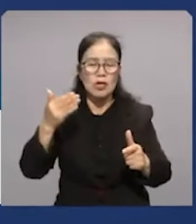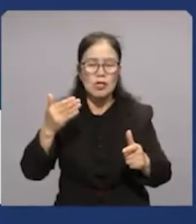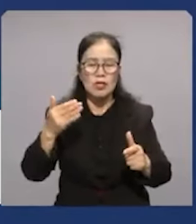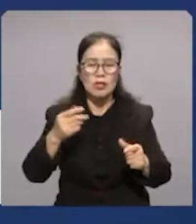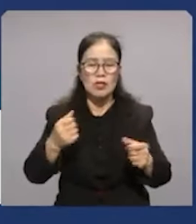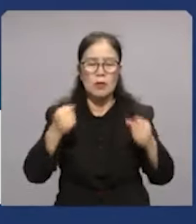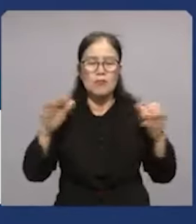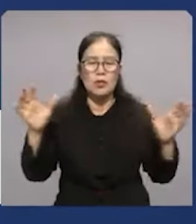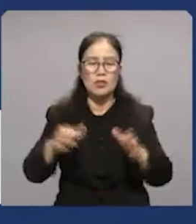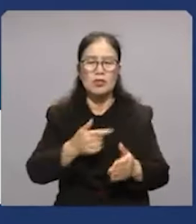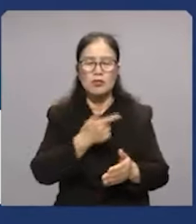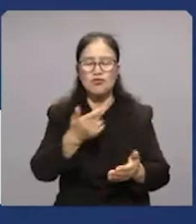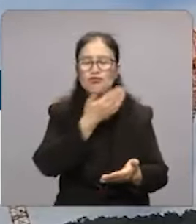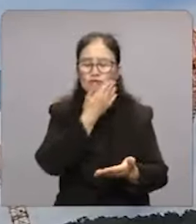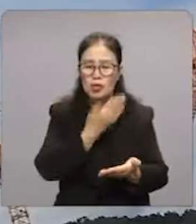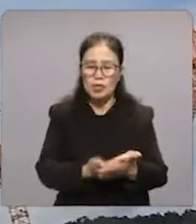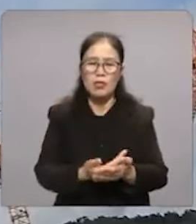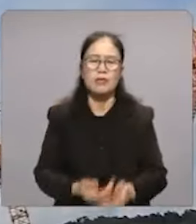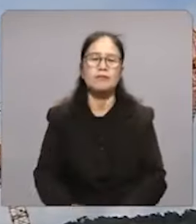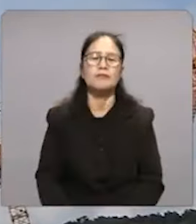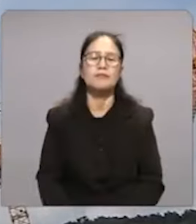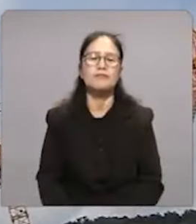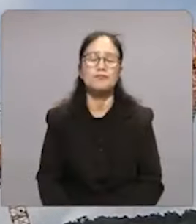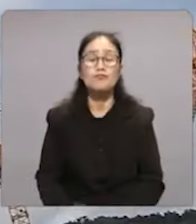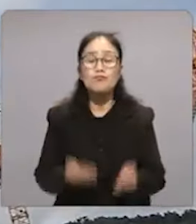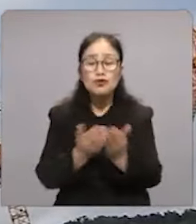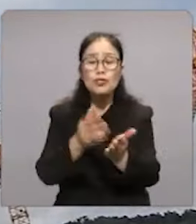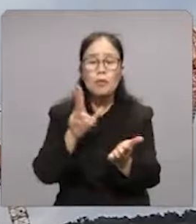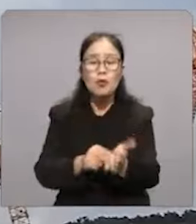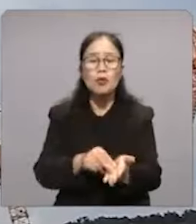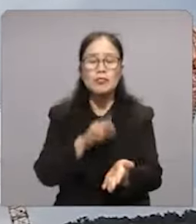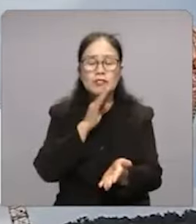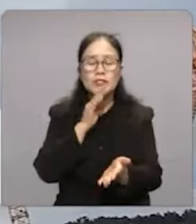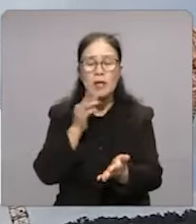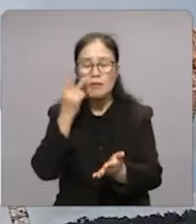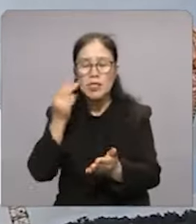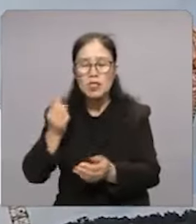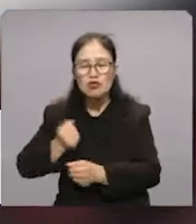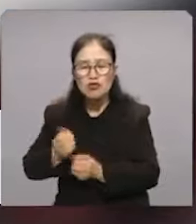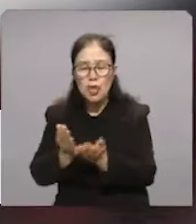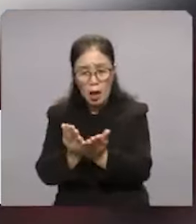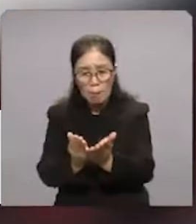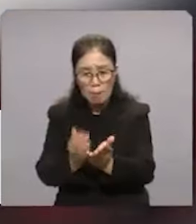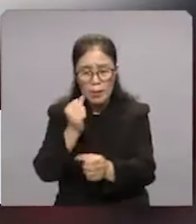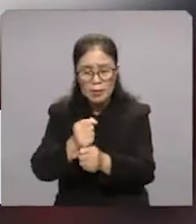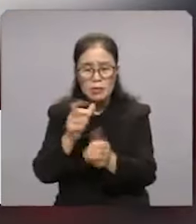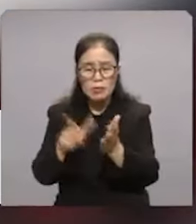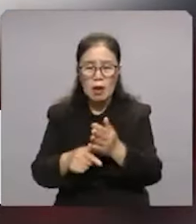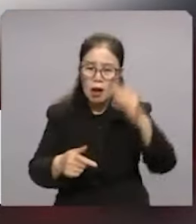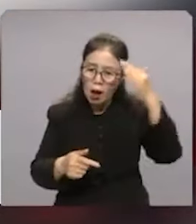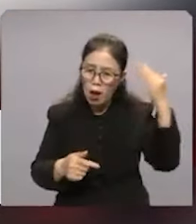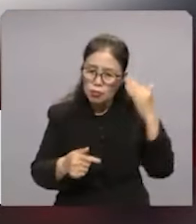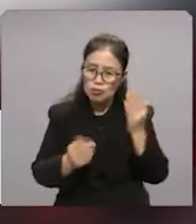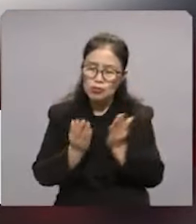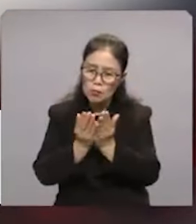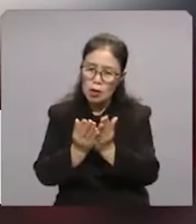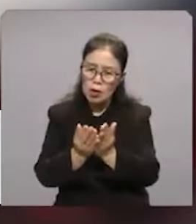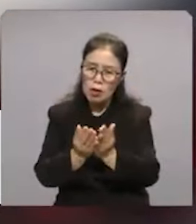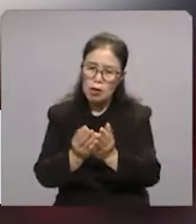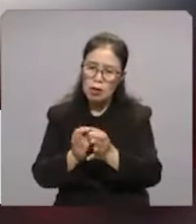부분 협력이 되게 중요하다. 문제는 실제 미 군함 건조 시장에서 K조선이 통할 수